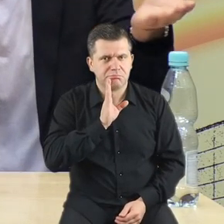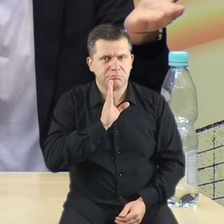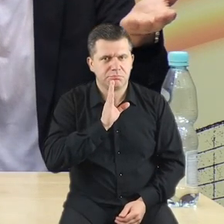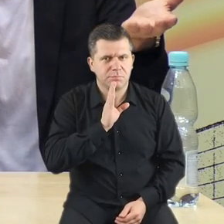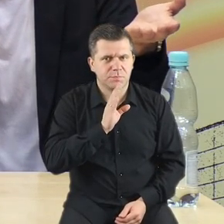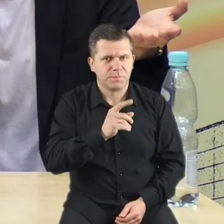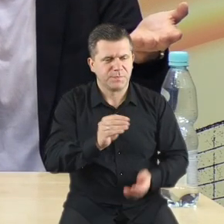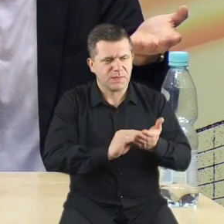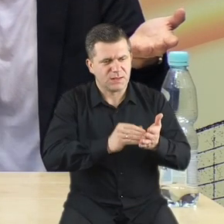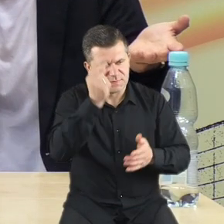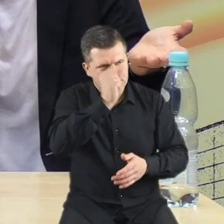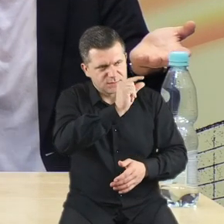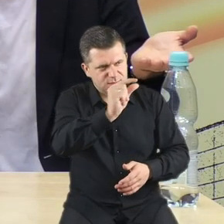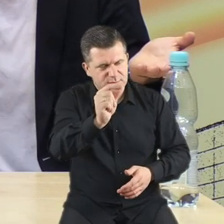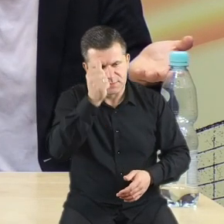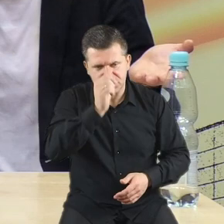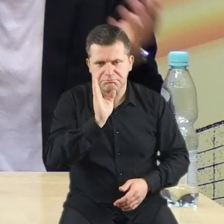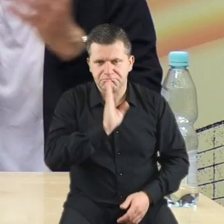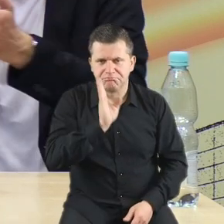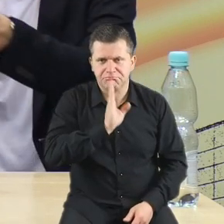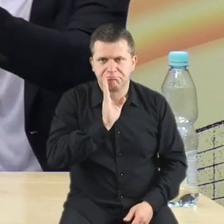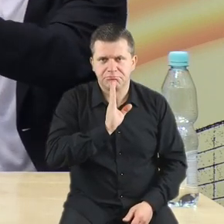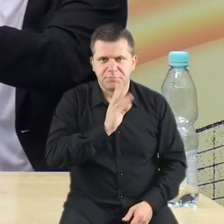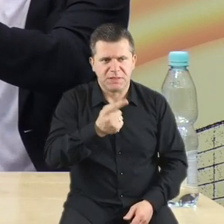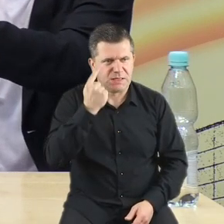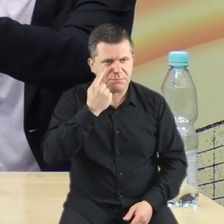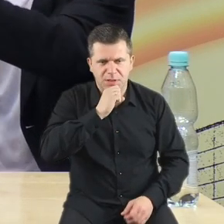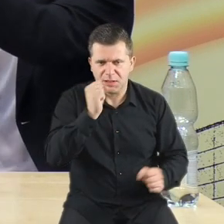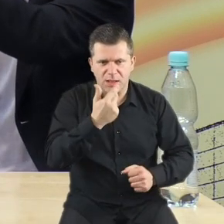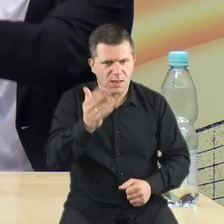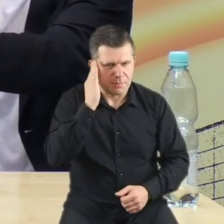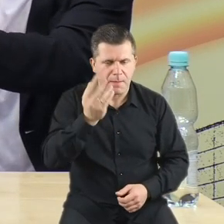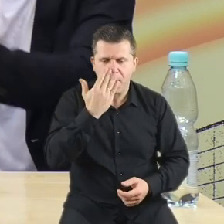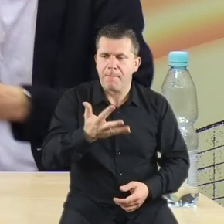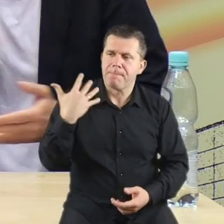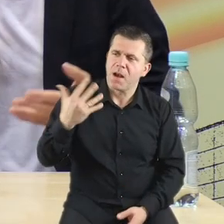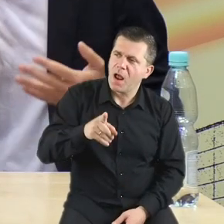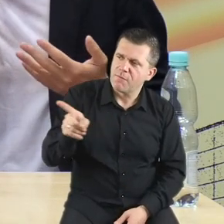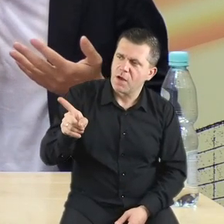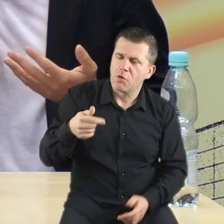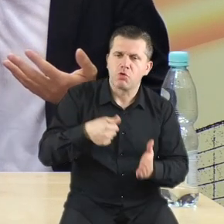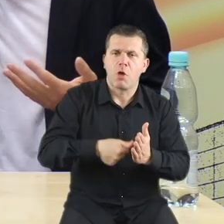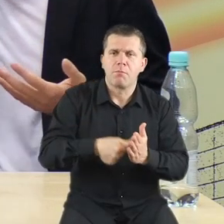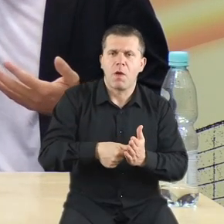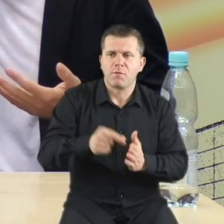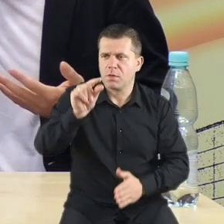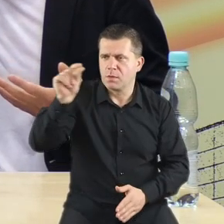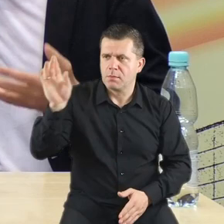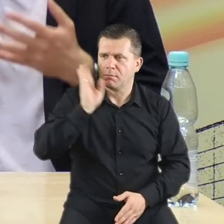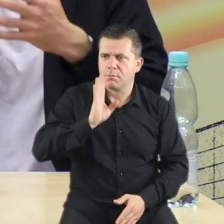napisane na tej skrzynce tam. Nikt tam nie mieszka. No i patrzę potem w prawo na ten domofon. Dalej moje